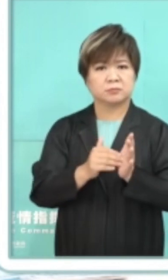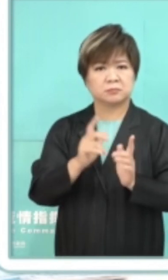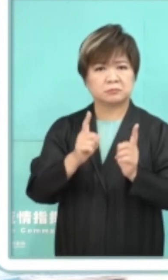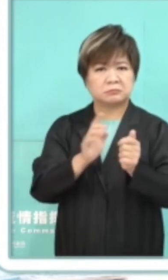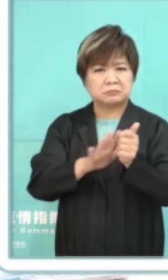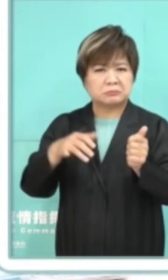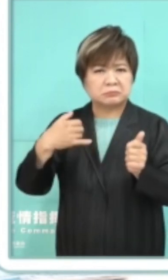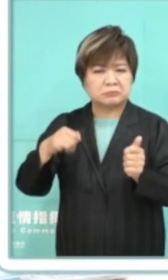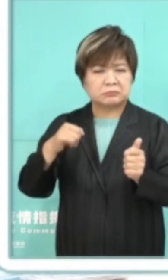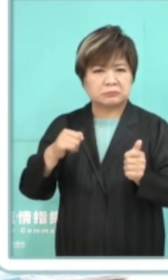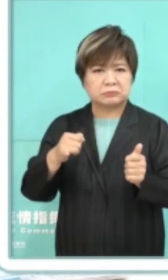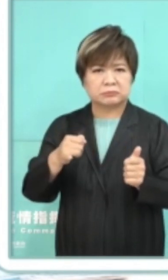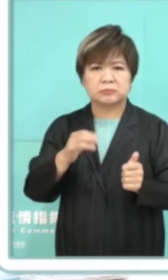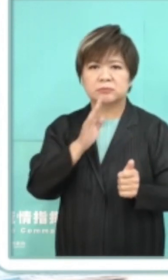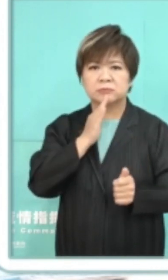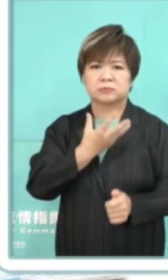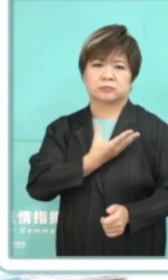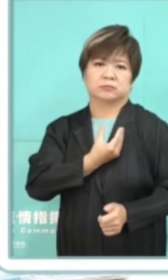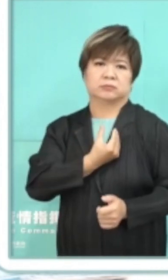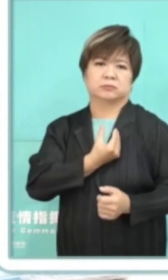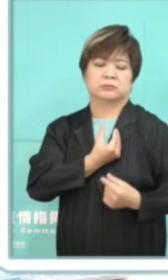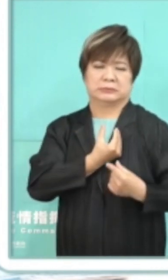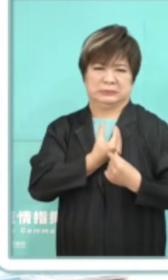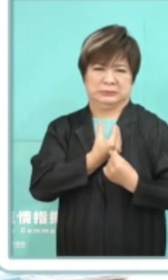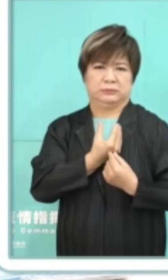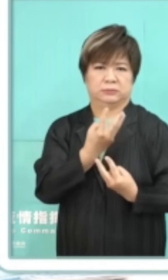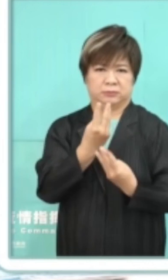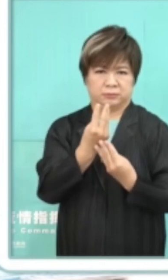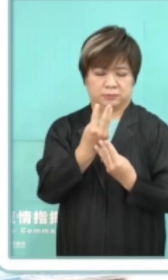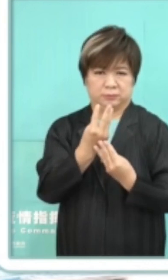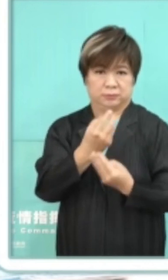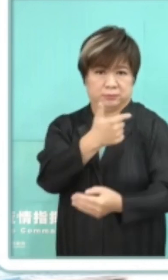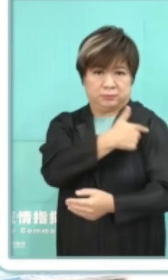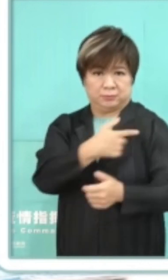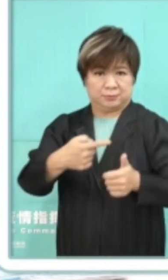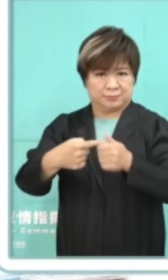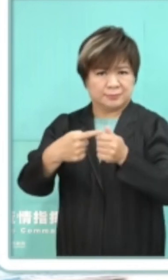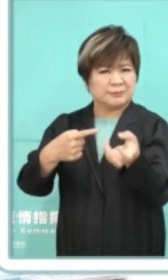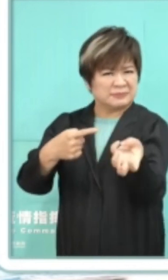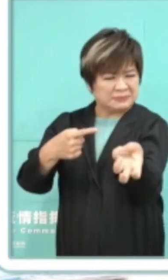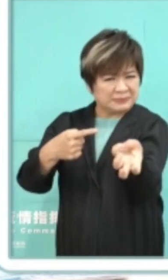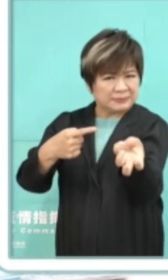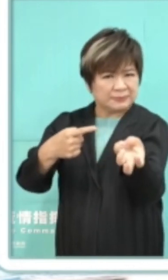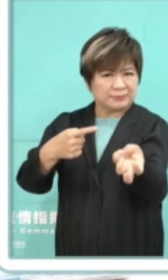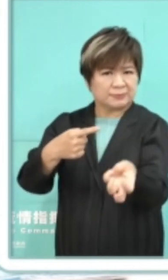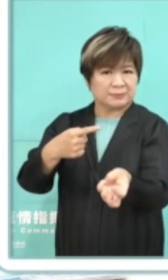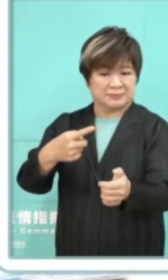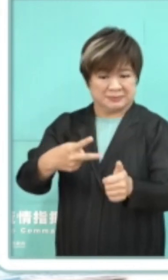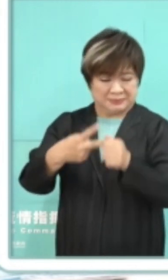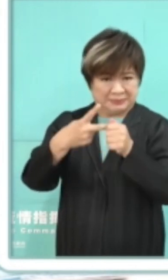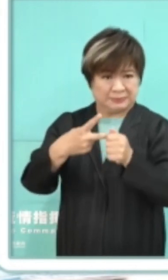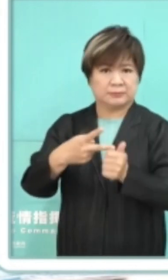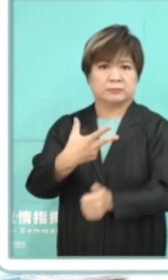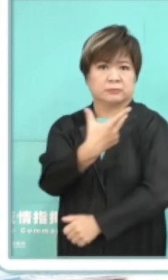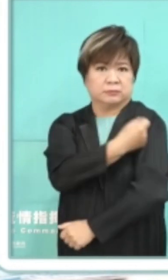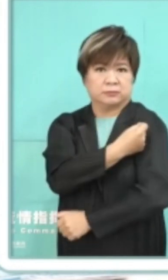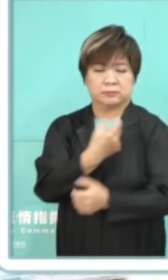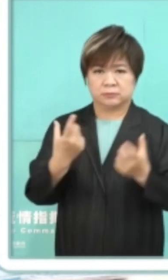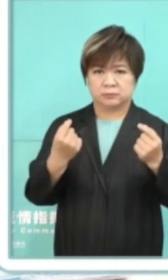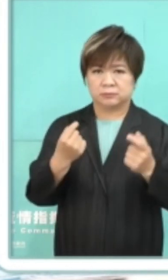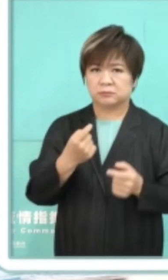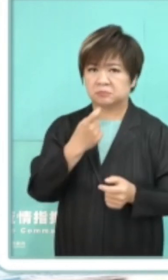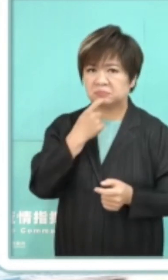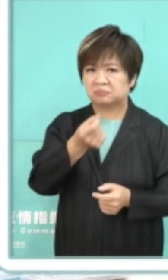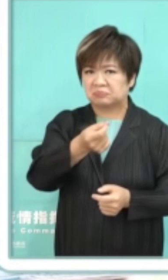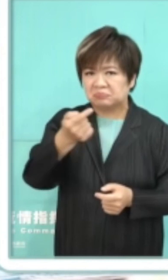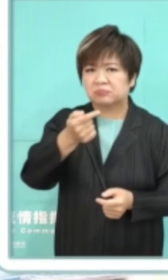道，比较严重的并发症是心肌炎啊。那打第一剂哦，还比较少，通常是第二剂会更